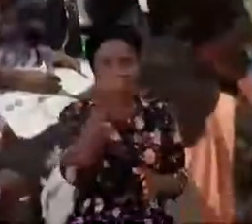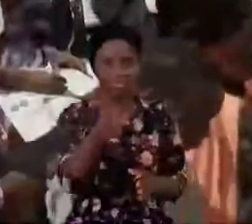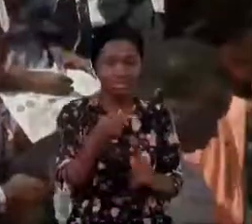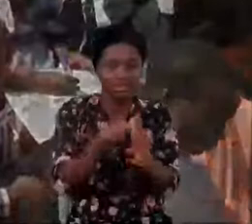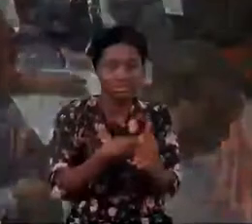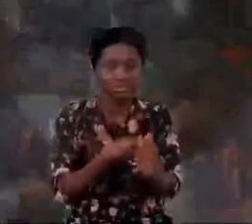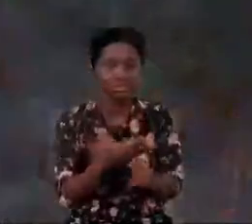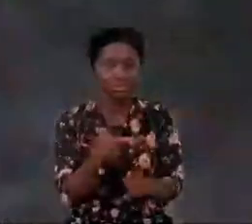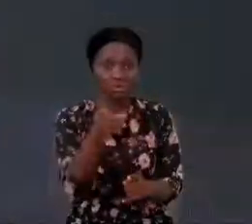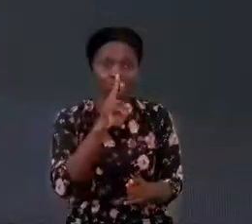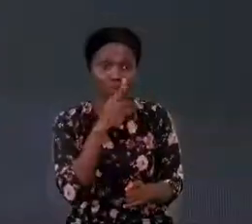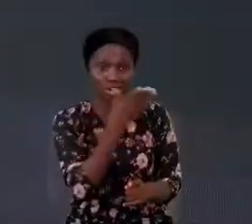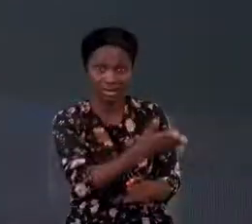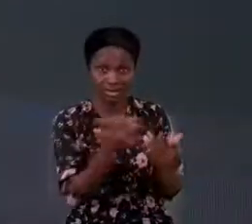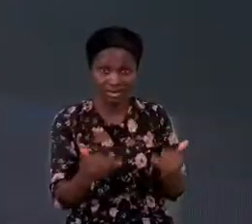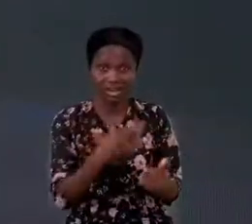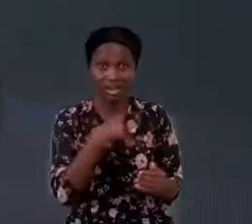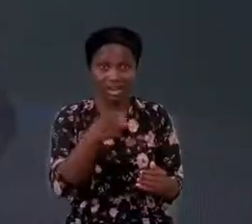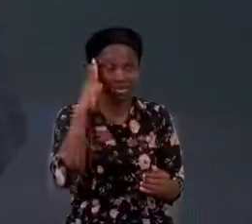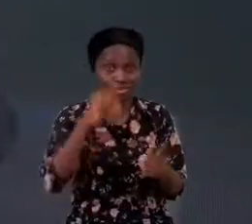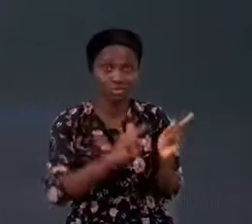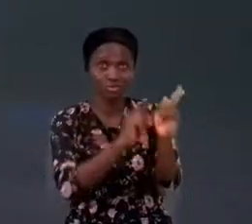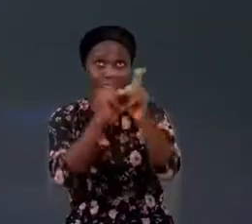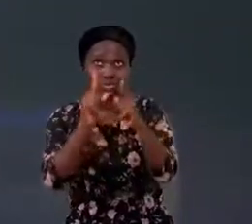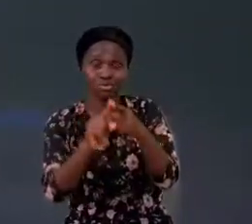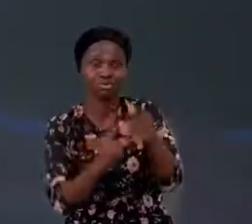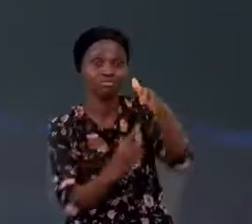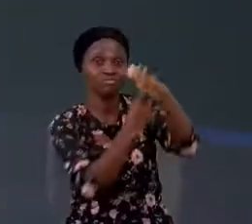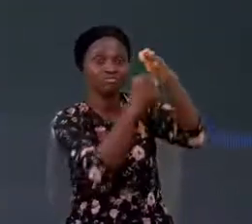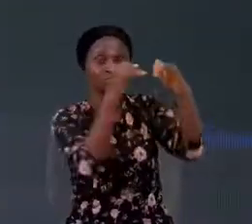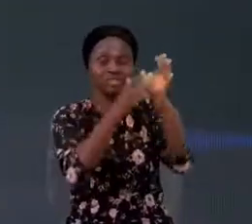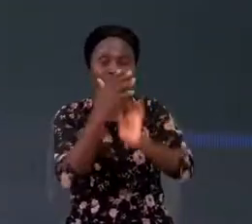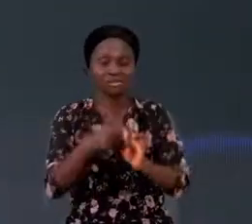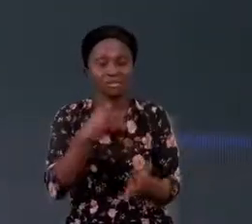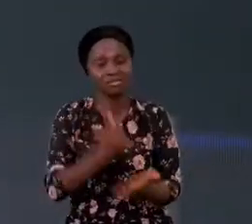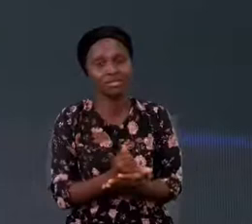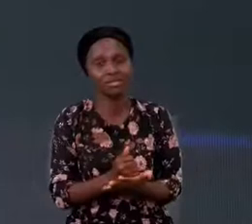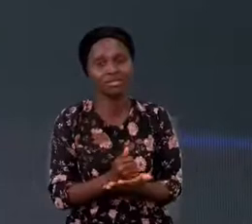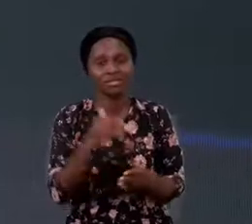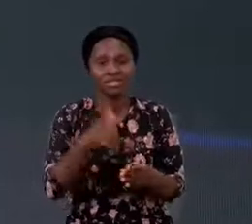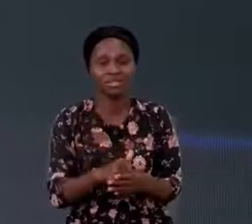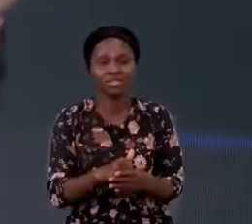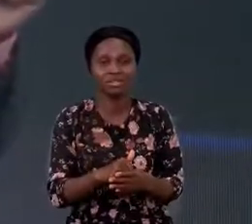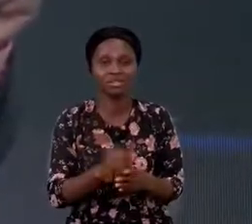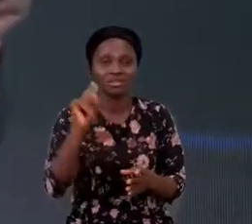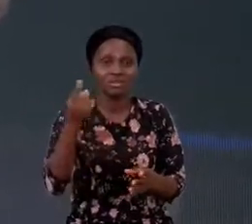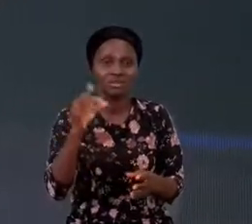1 Samuel 2, verset 8. 1 Samuel, chapitre 2, verset